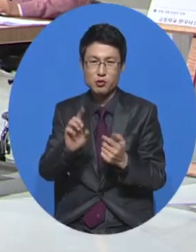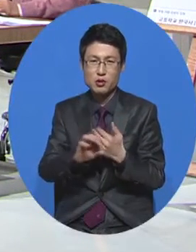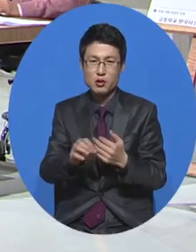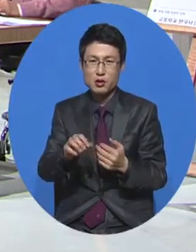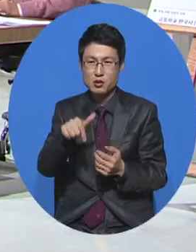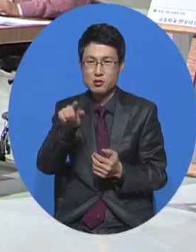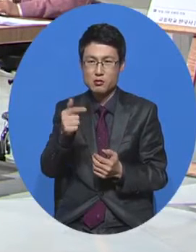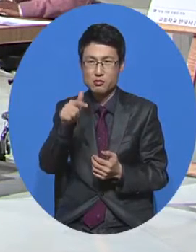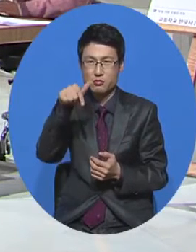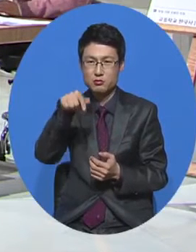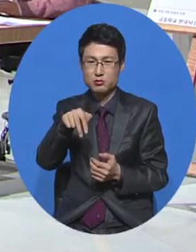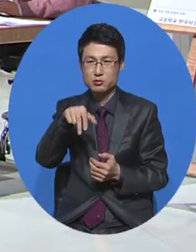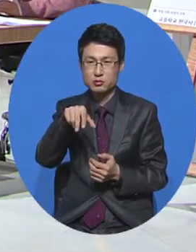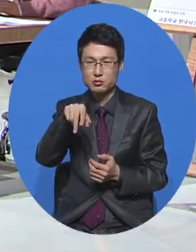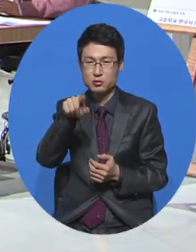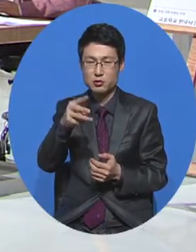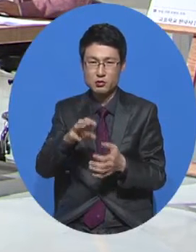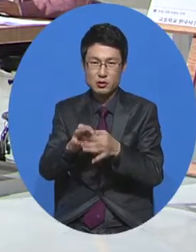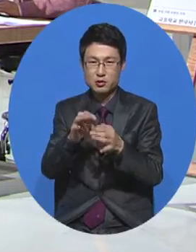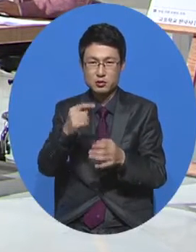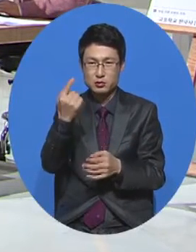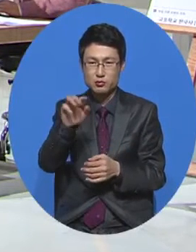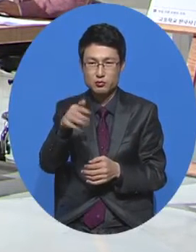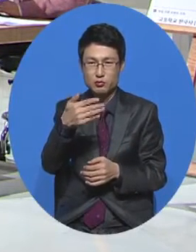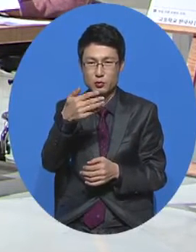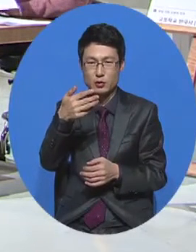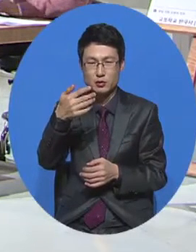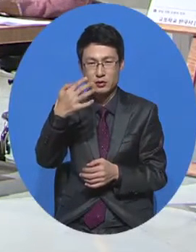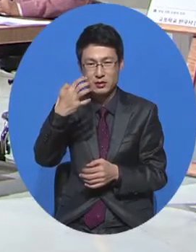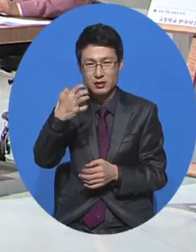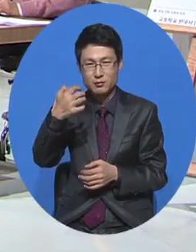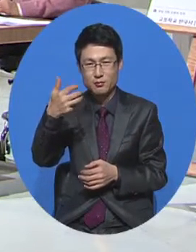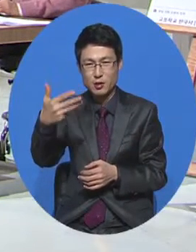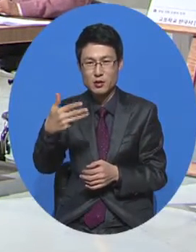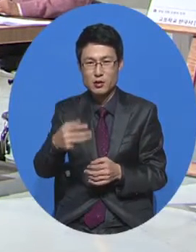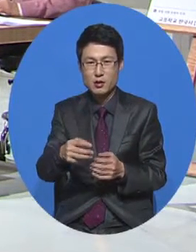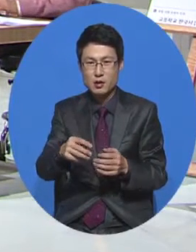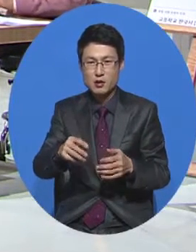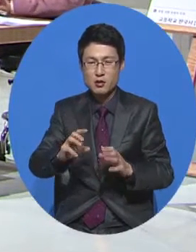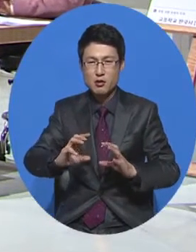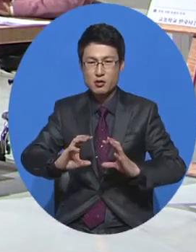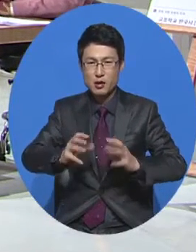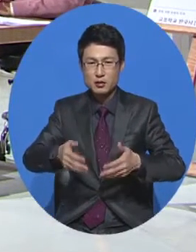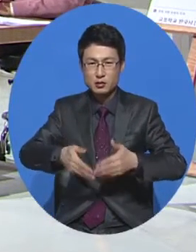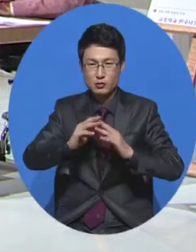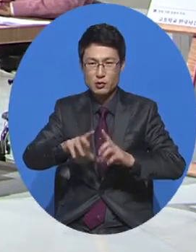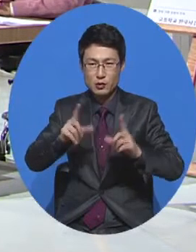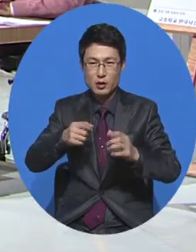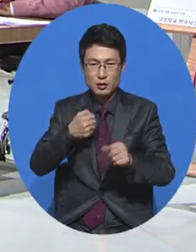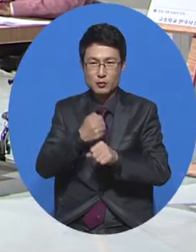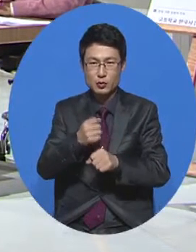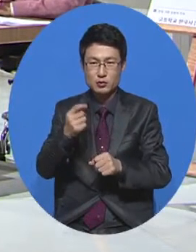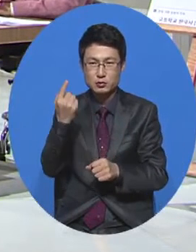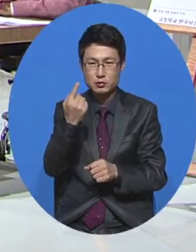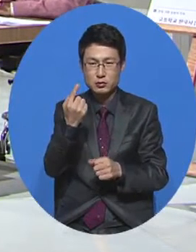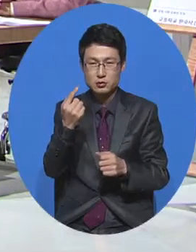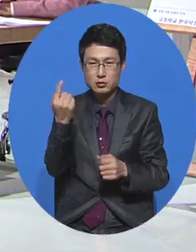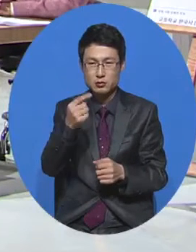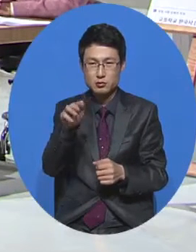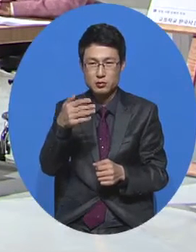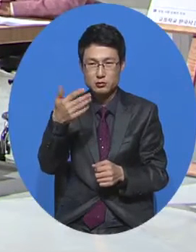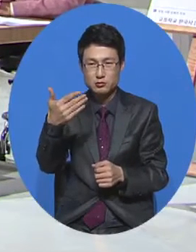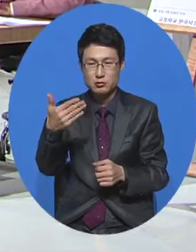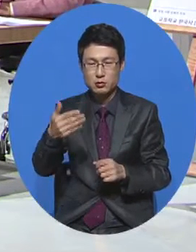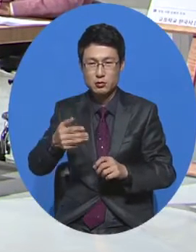과도 연관돼 있다 1948년 을 건국 일로 하려다가 보니까 19년 부터 48년 까지 있었던 그